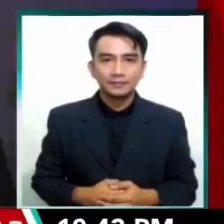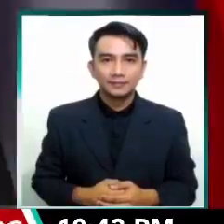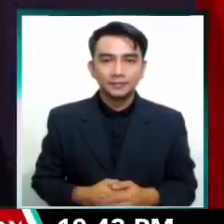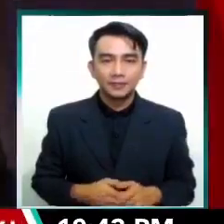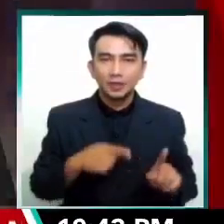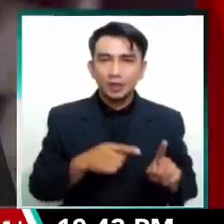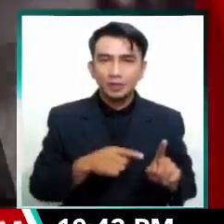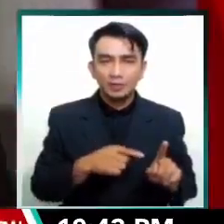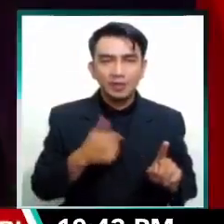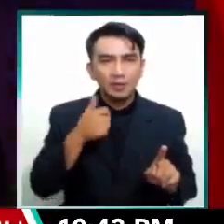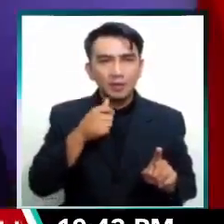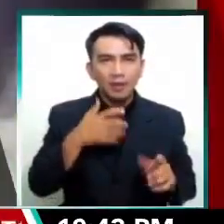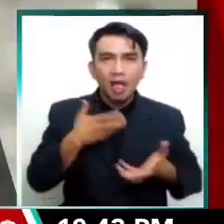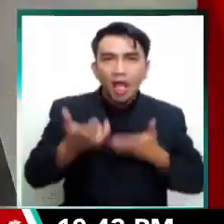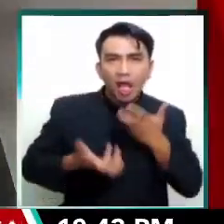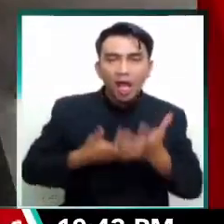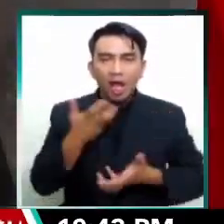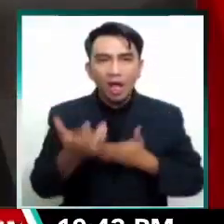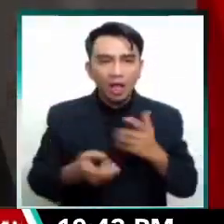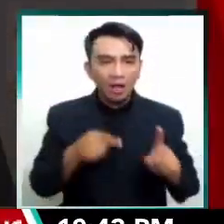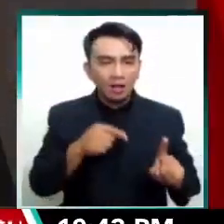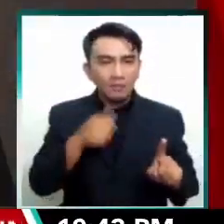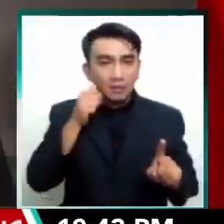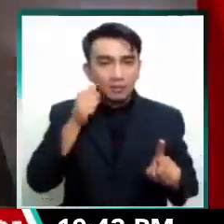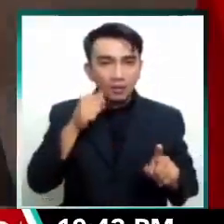Matapos ang pagsigaw ng babae sa video,